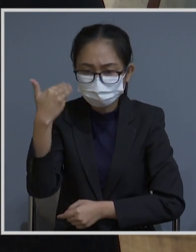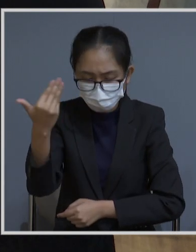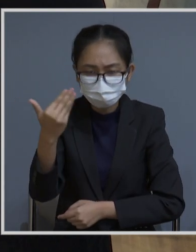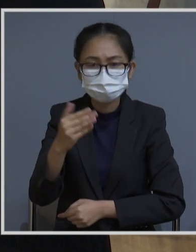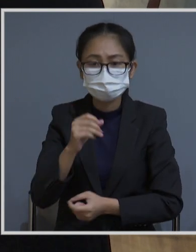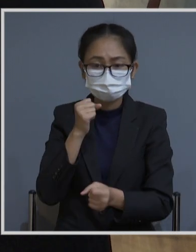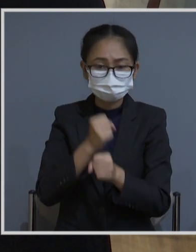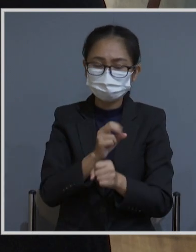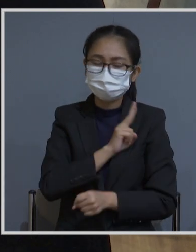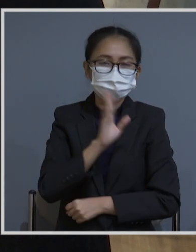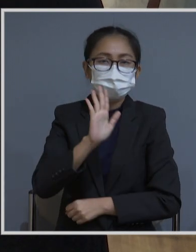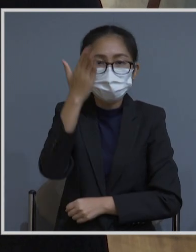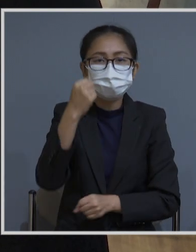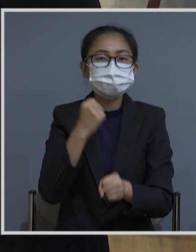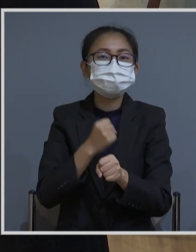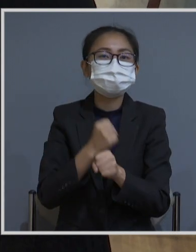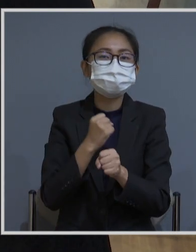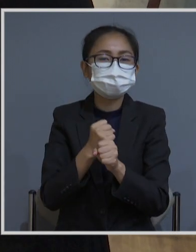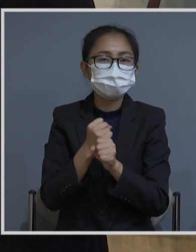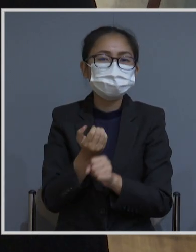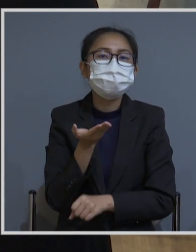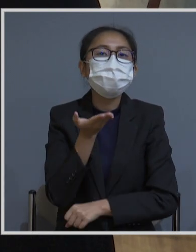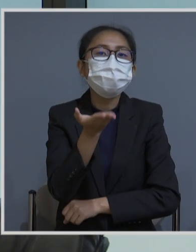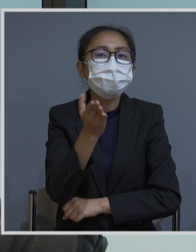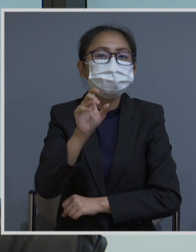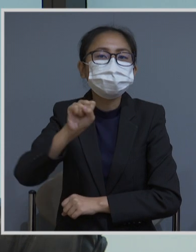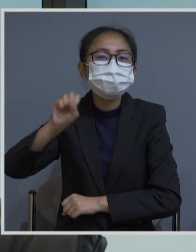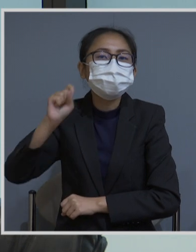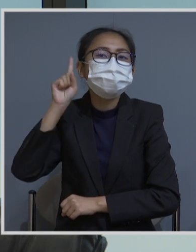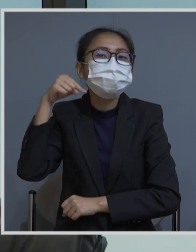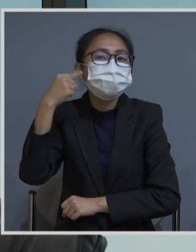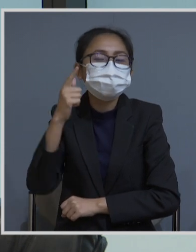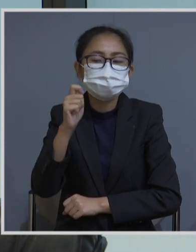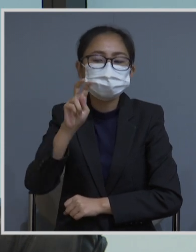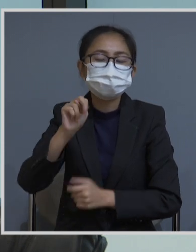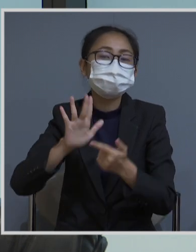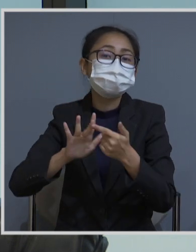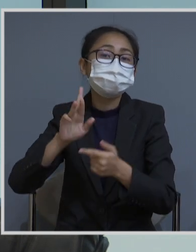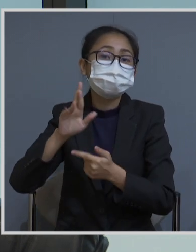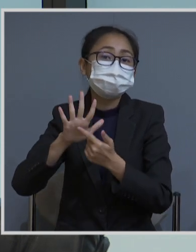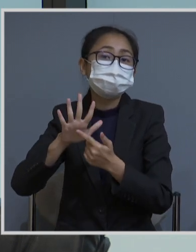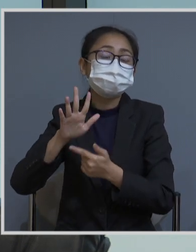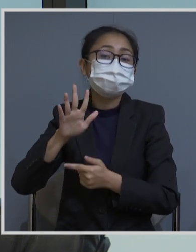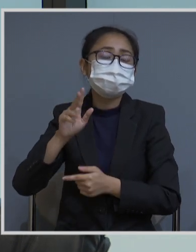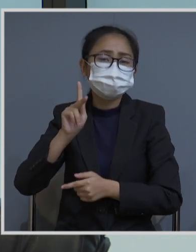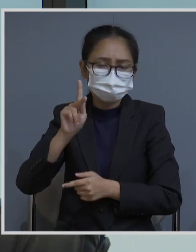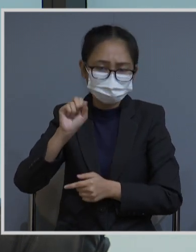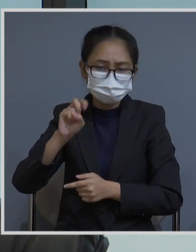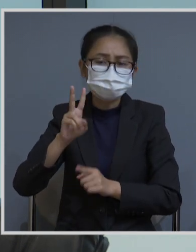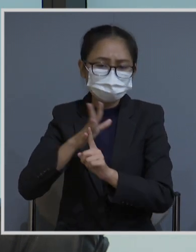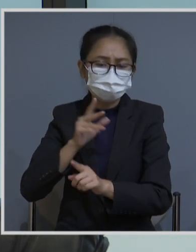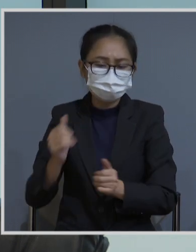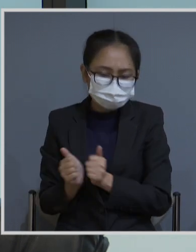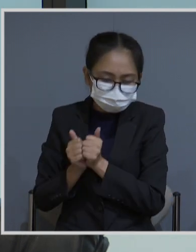ไม่ได้เพราะว่าการทำงานครั้งแรกเป็นการร้องขอจากท่านสอนอนุรักษ์บุญศลท่านต้องแจ้งให้เขารู้ให้เราเข้าไปด้วย